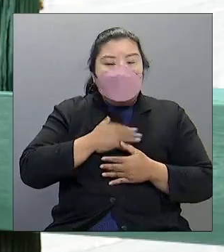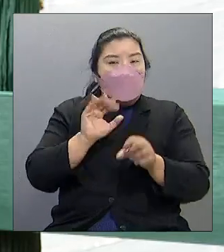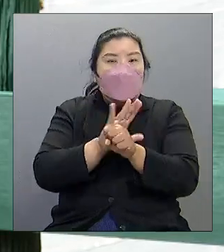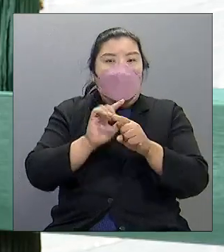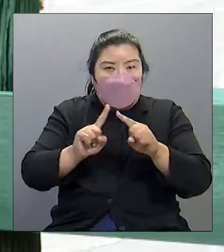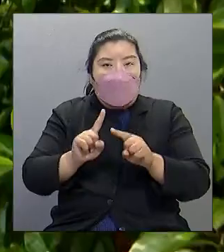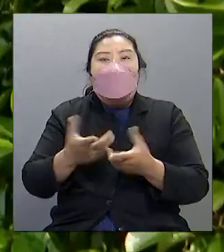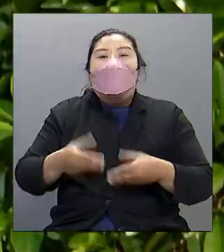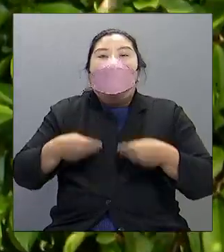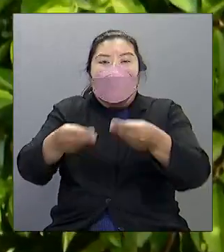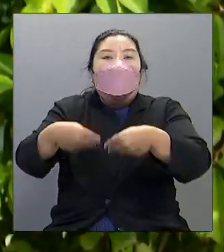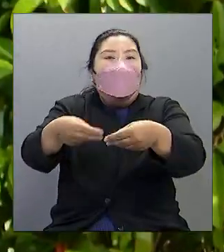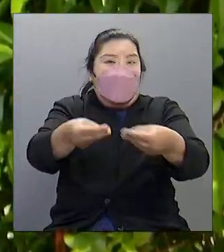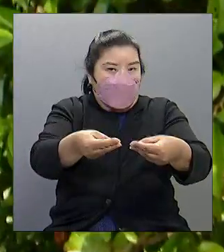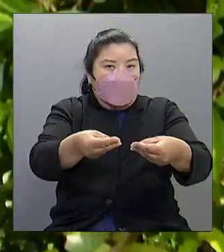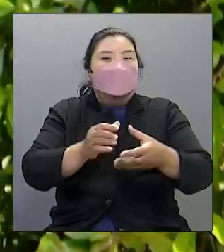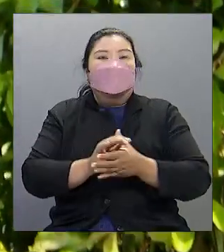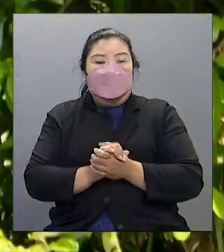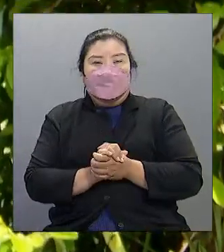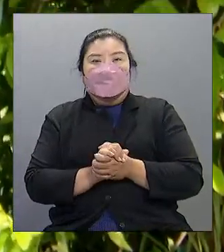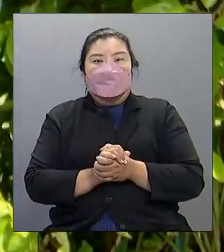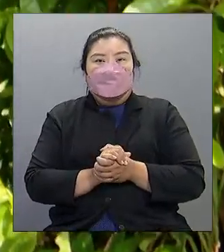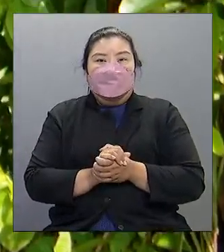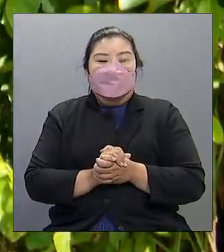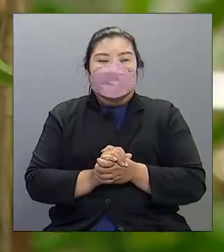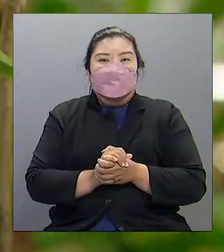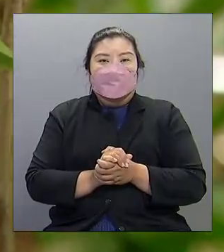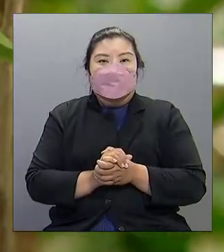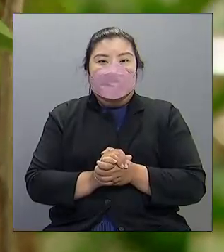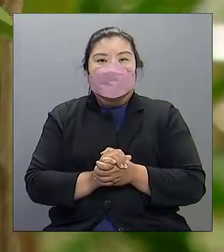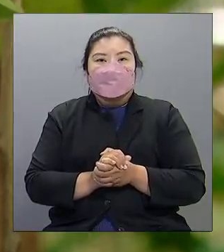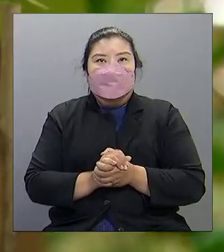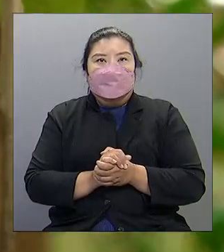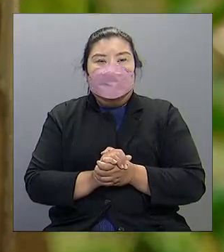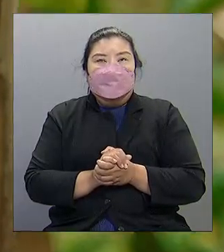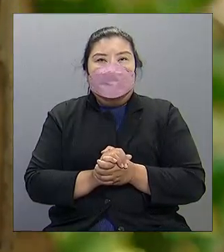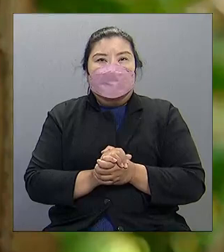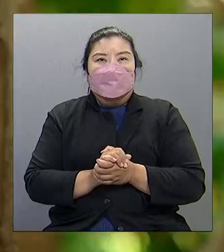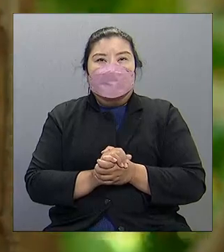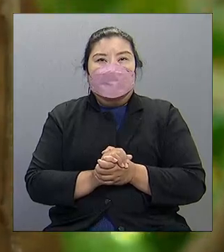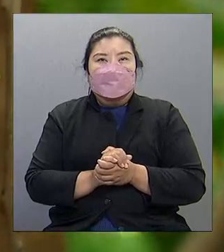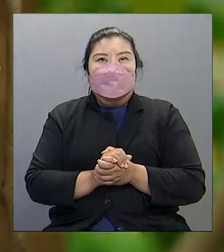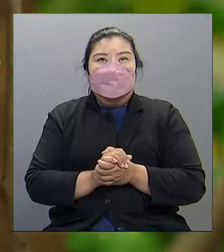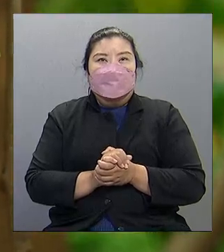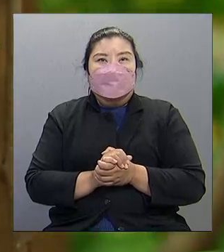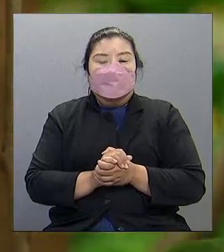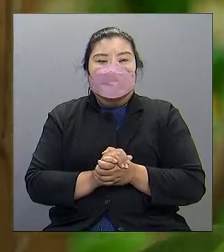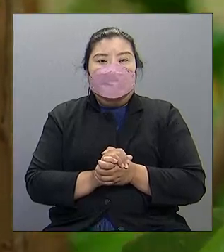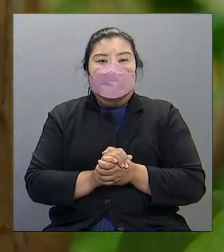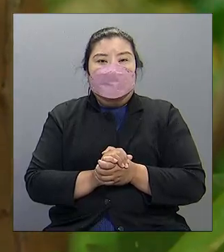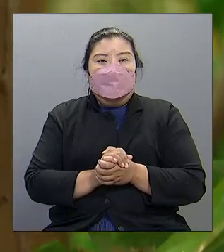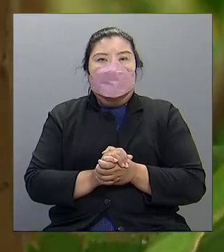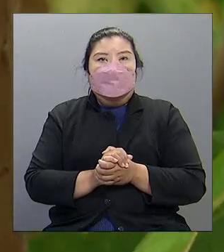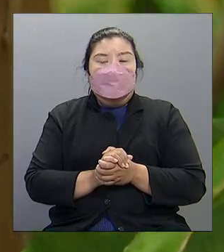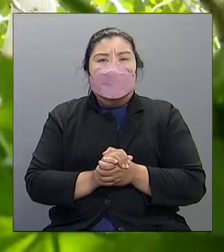ารแ็ปันใหกคนอื่นน logar Tuesday ปความ